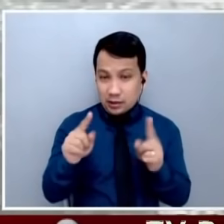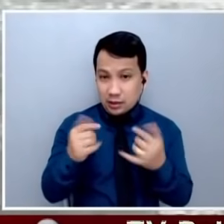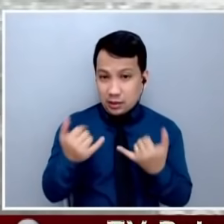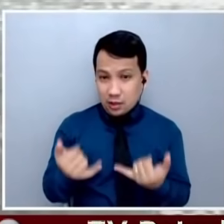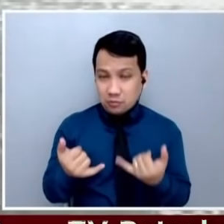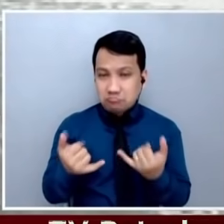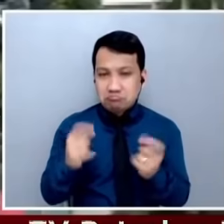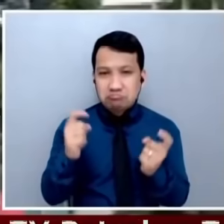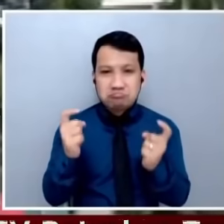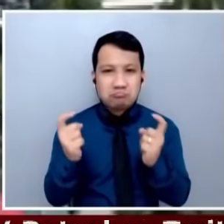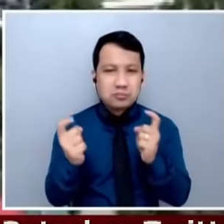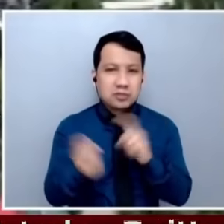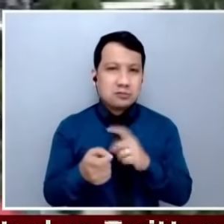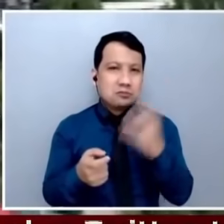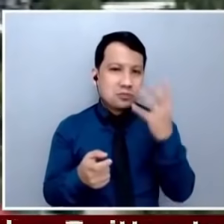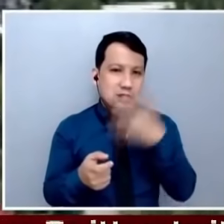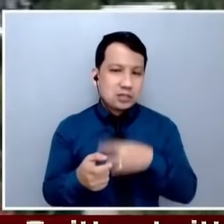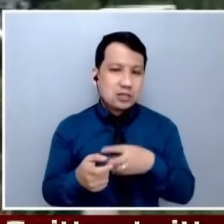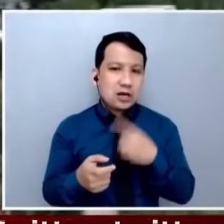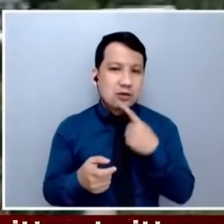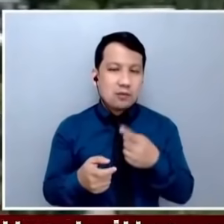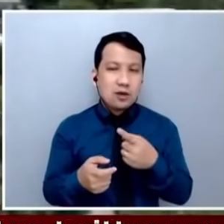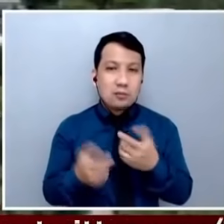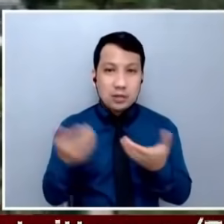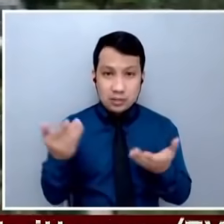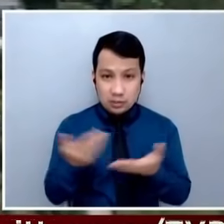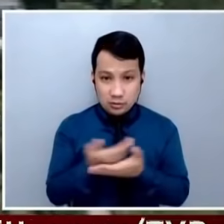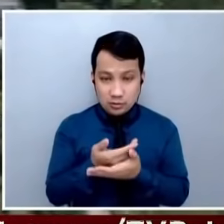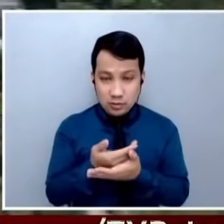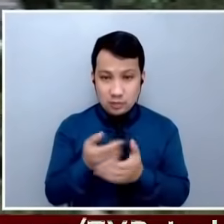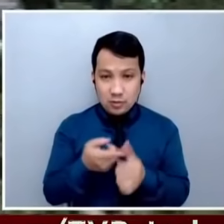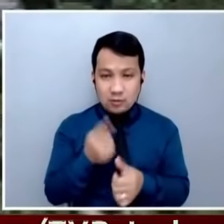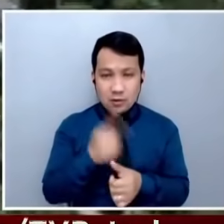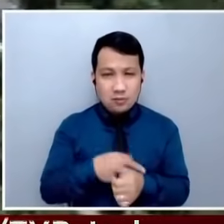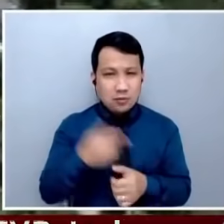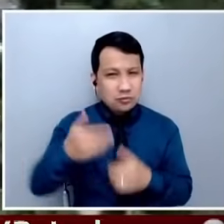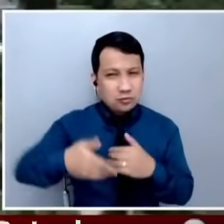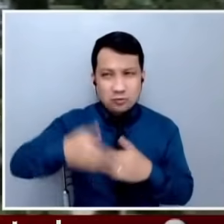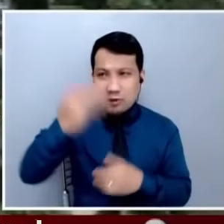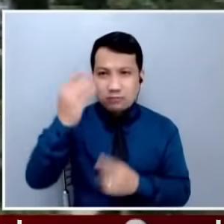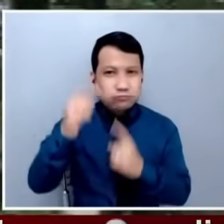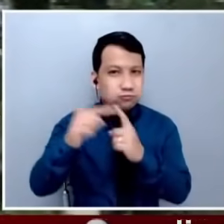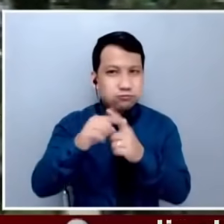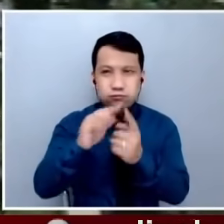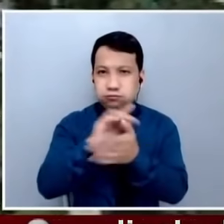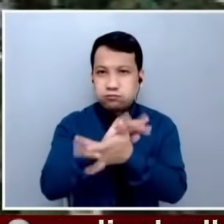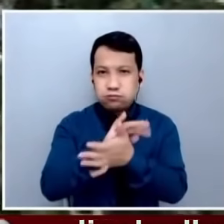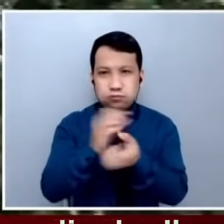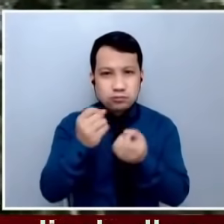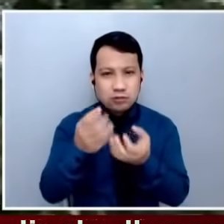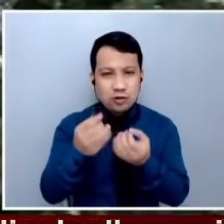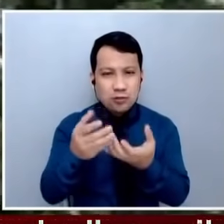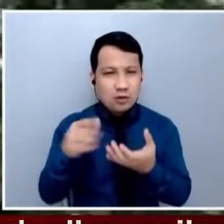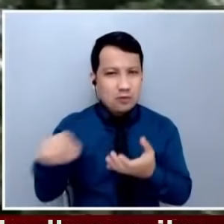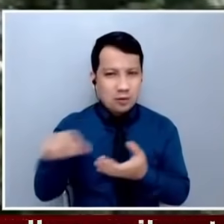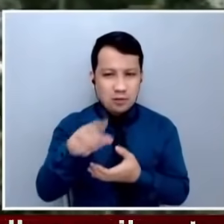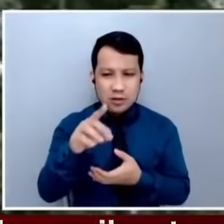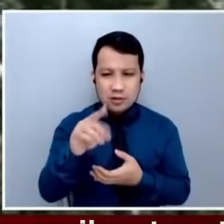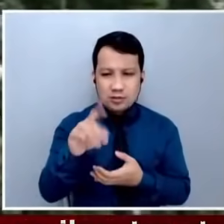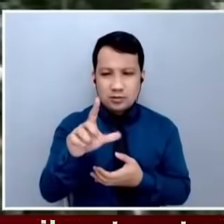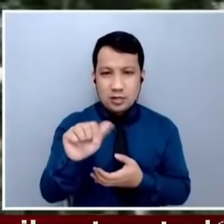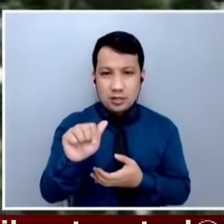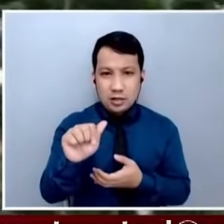ito ng magandang balita. Sa unang pagkakataon mula nang tumaas ang kaso ng sakit at makumpirma na may Delta variant na